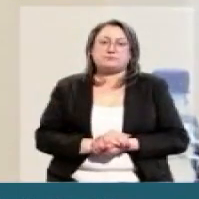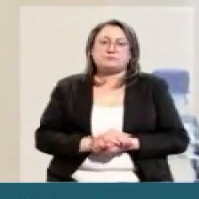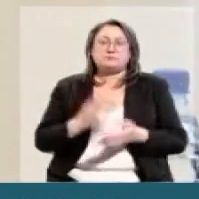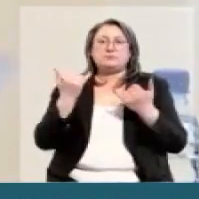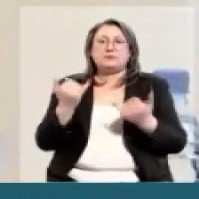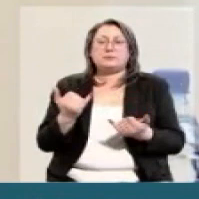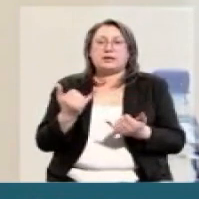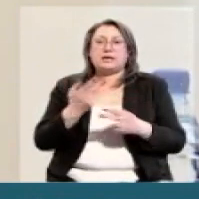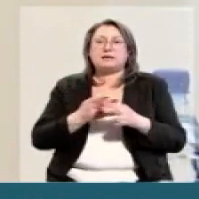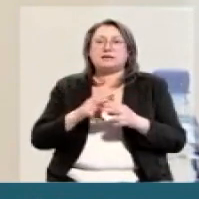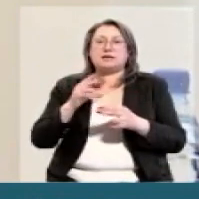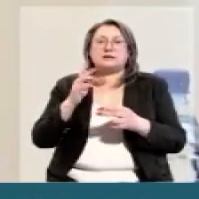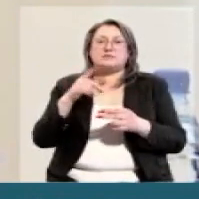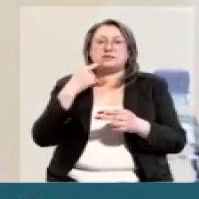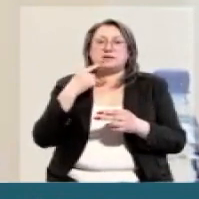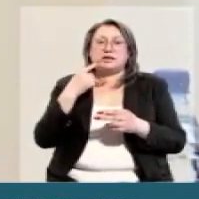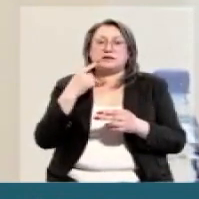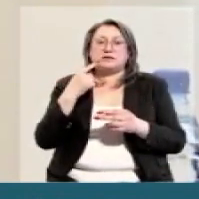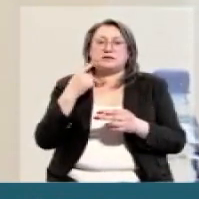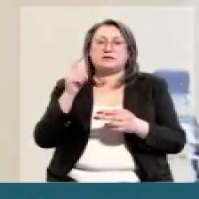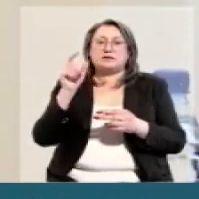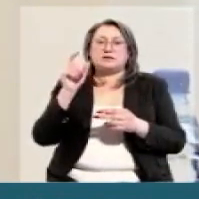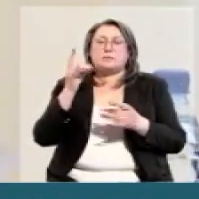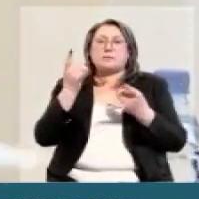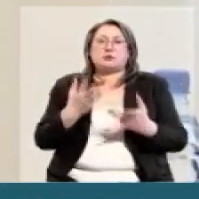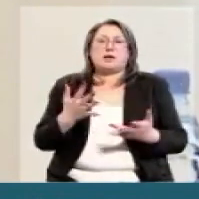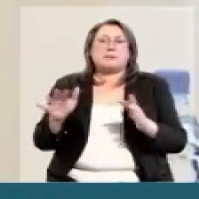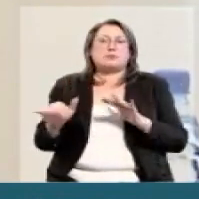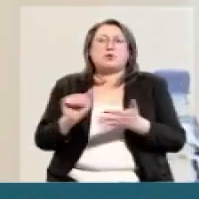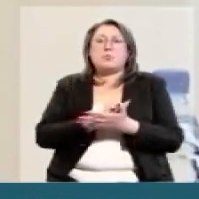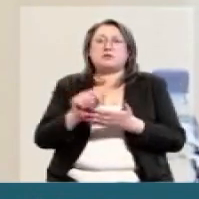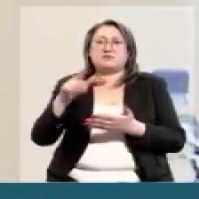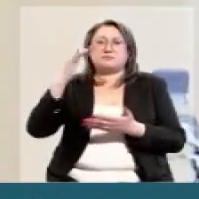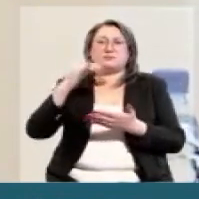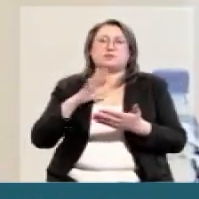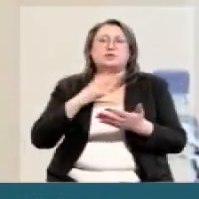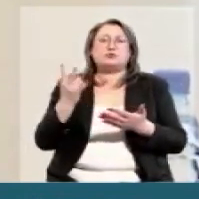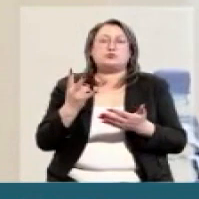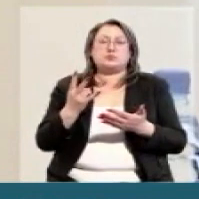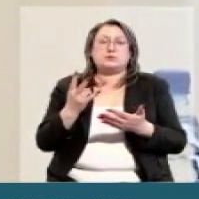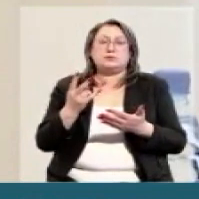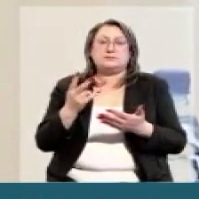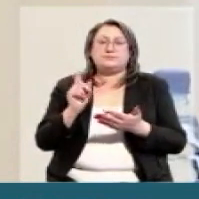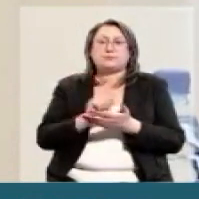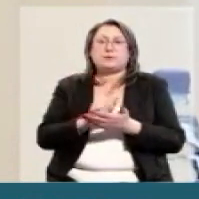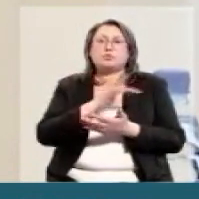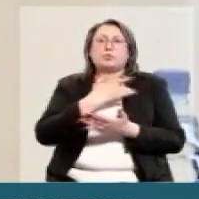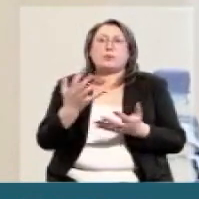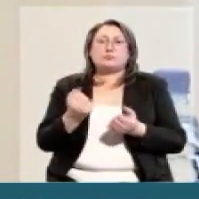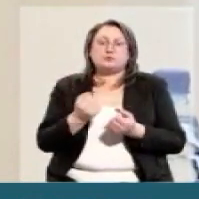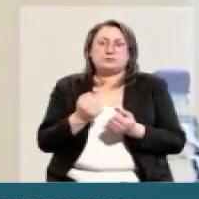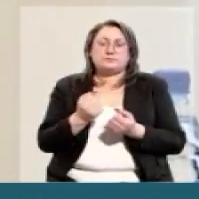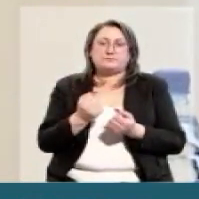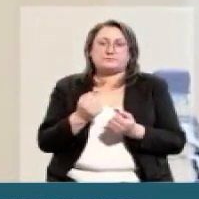Теперь это еще один момент, сейчас вы сказали. Простая процедура, вот сейчас документы перечисляли, какие нужны, да, для, чтобы услугу